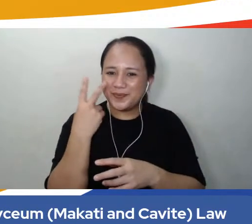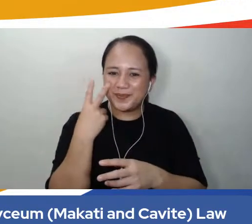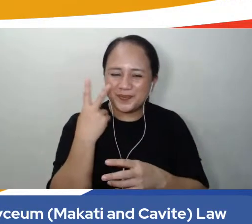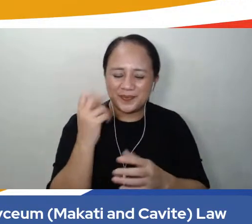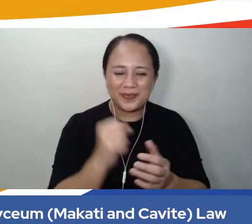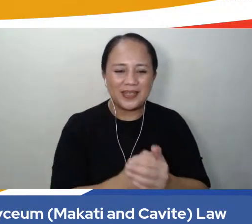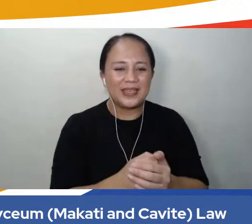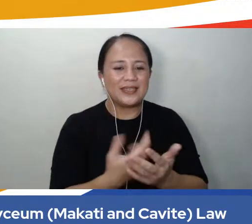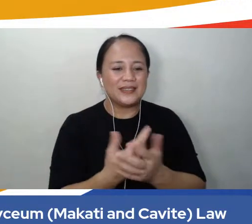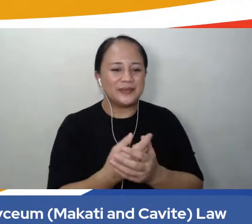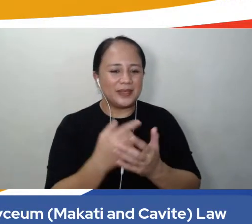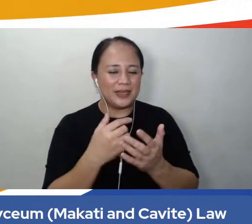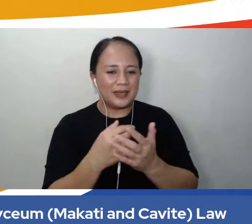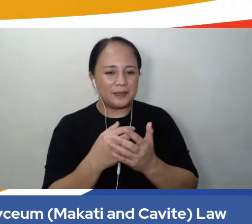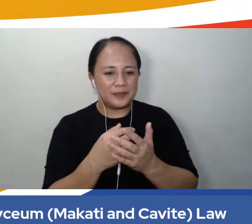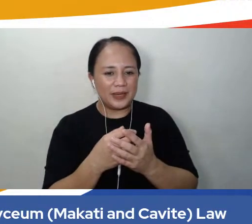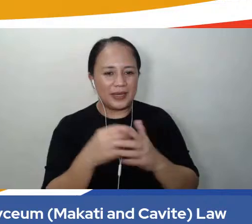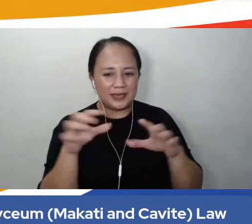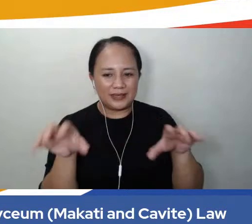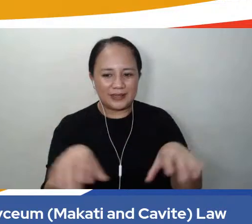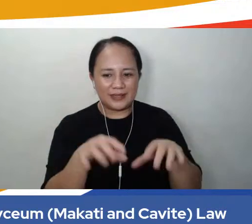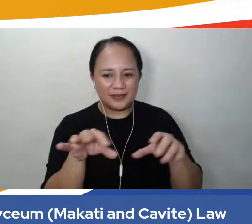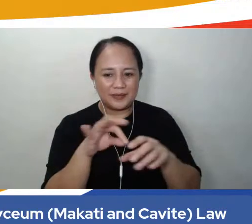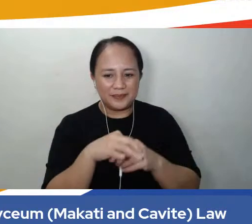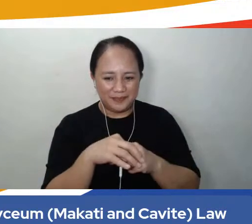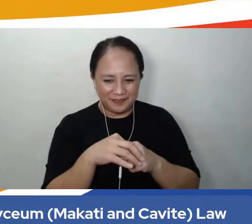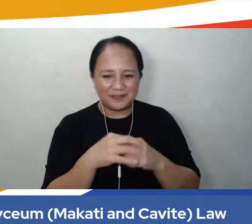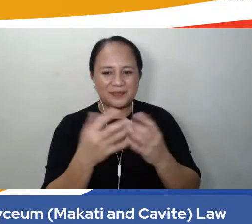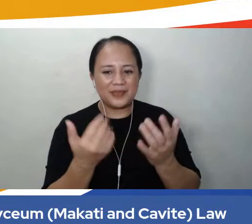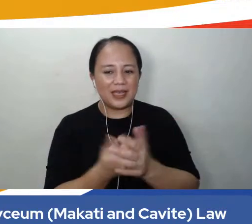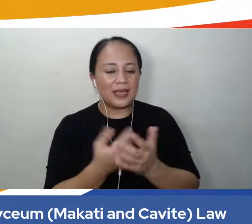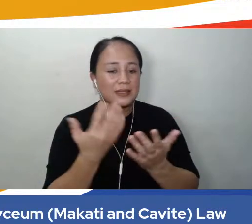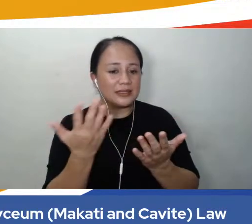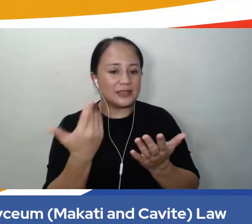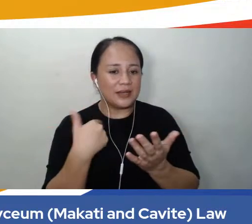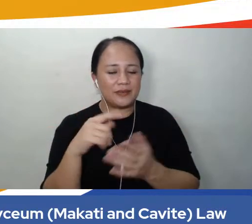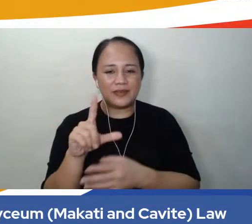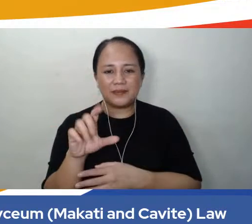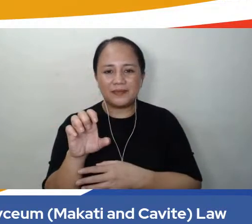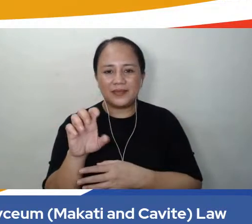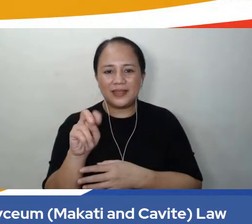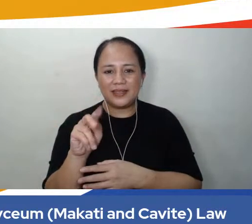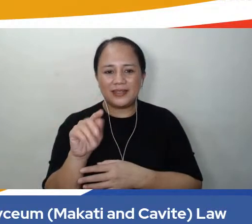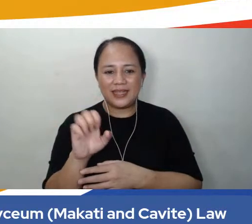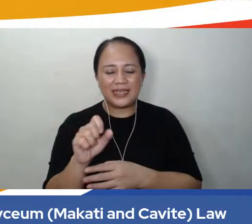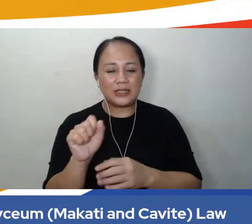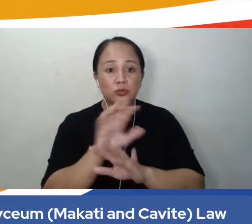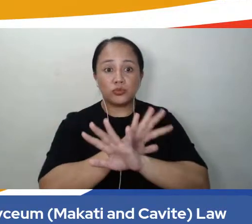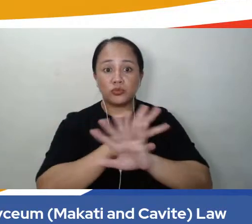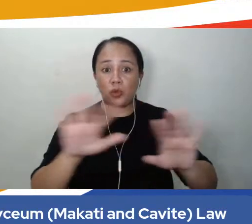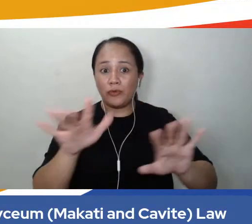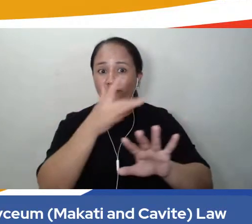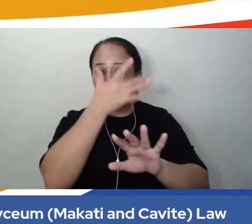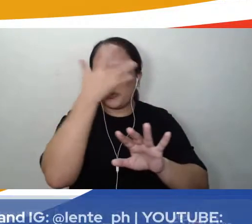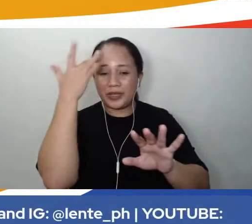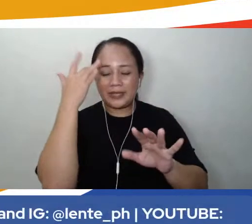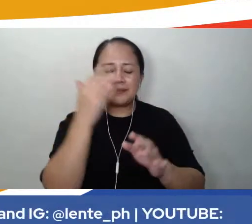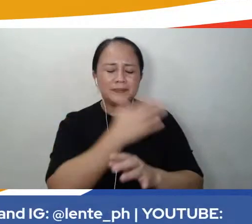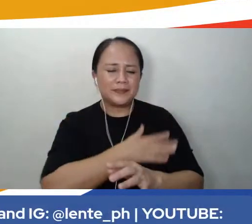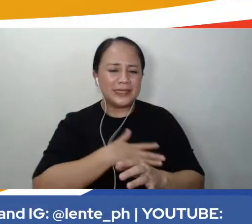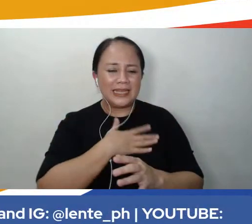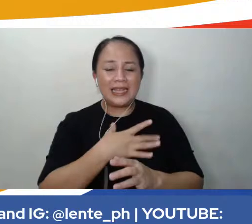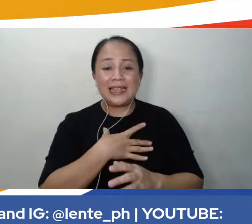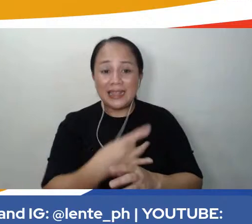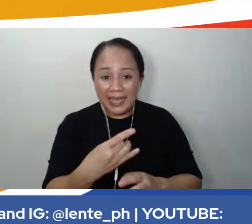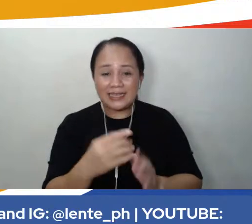ganyang klase mga programa, aktibidades mula po sa Lente. Of course, do not forget everyone to please like our